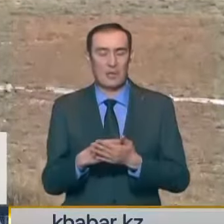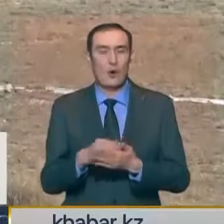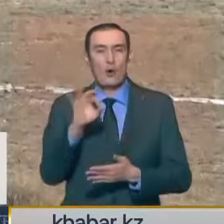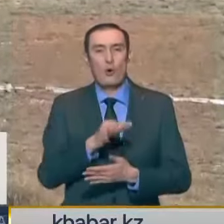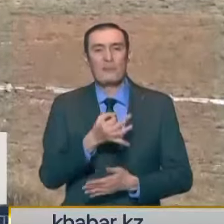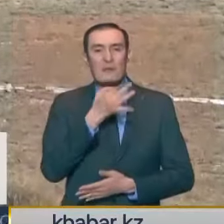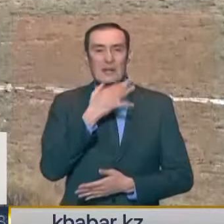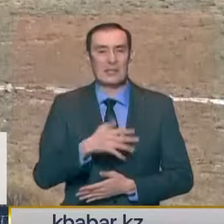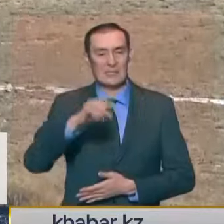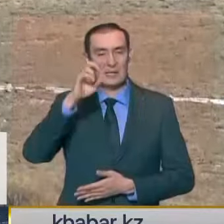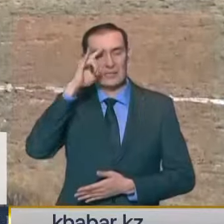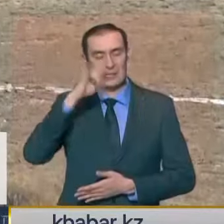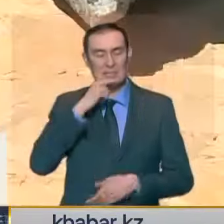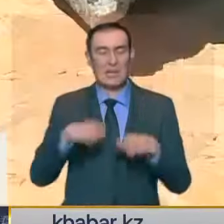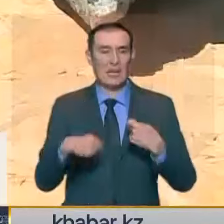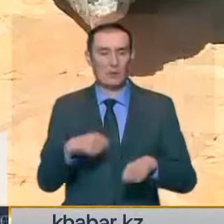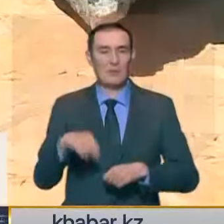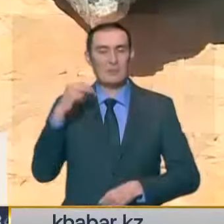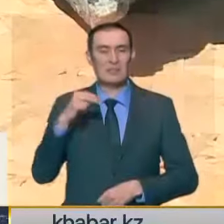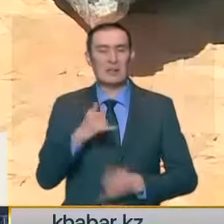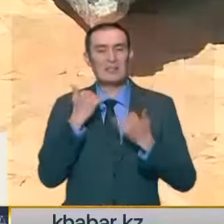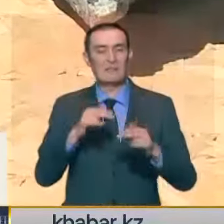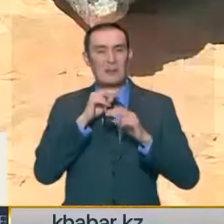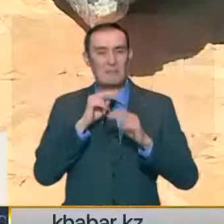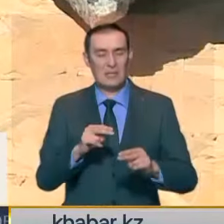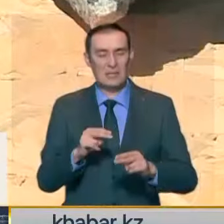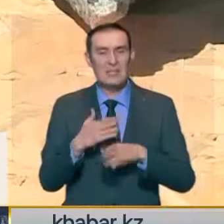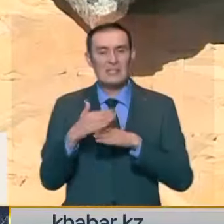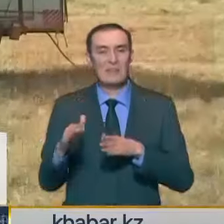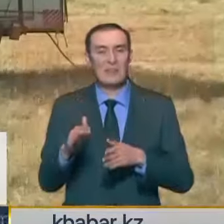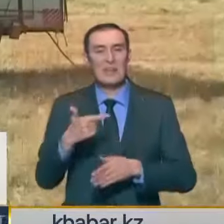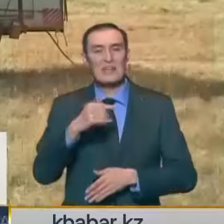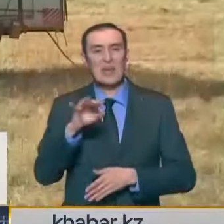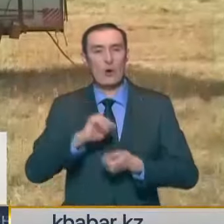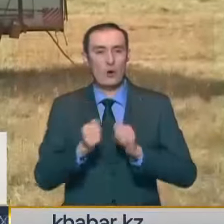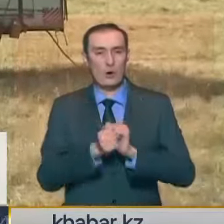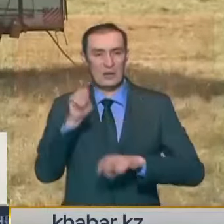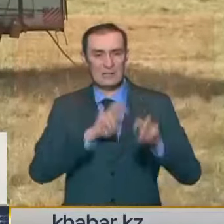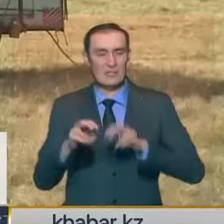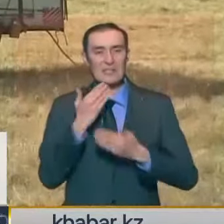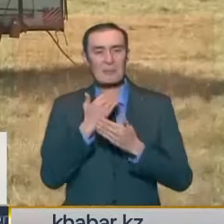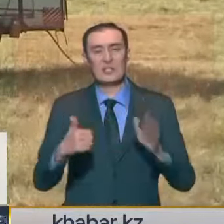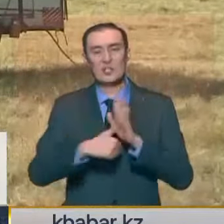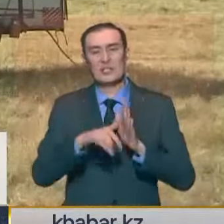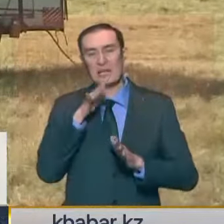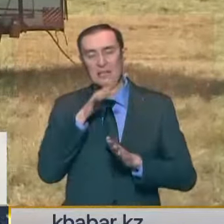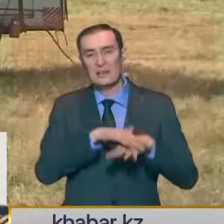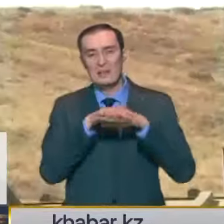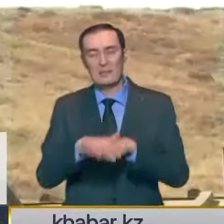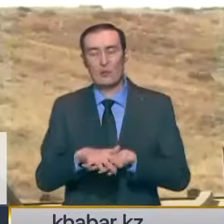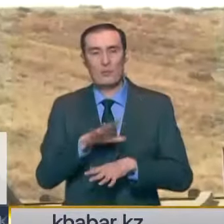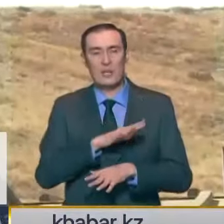привлекательности казахстанской экономики президент акцентировал внимание на сфере геологоразведки за последние 6 лет в эту отрасль